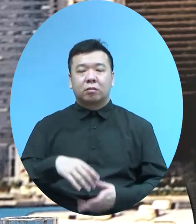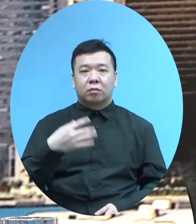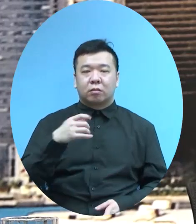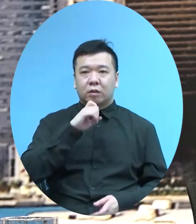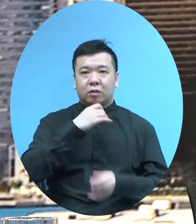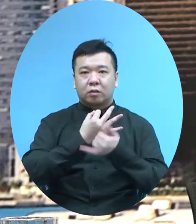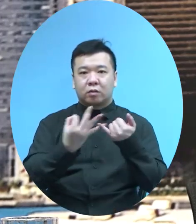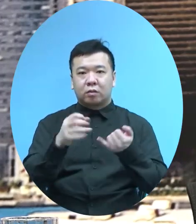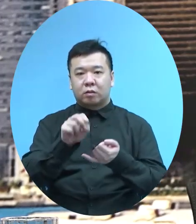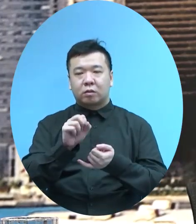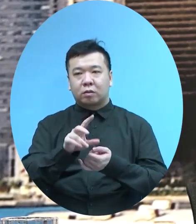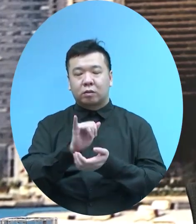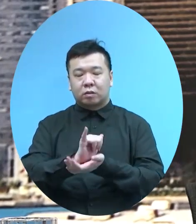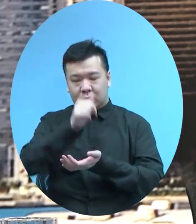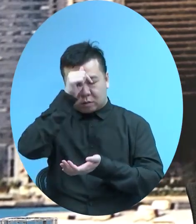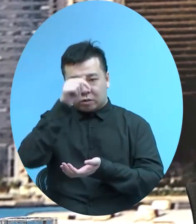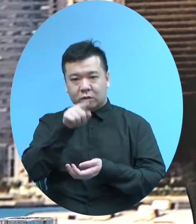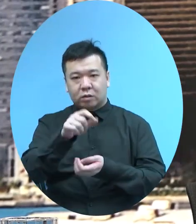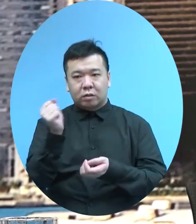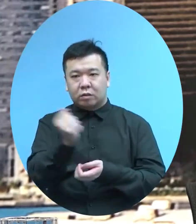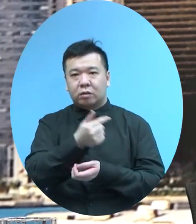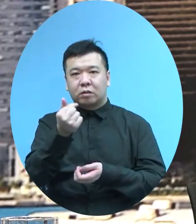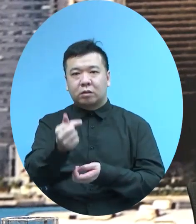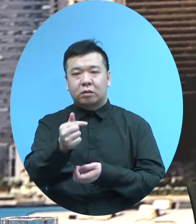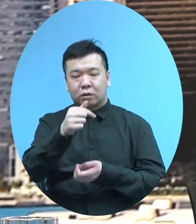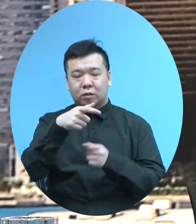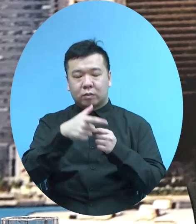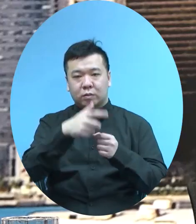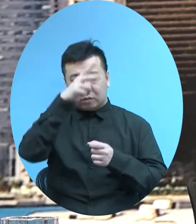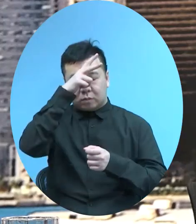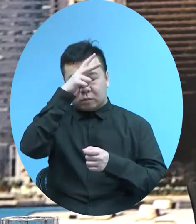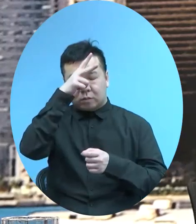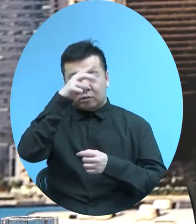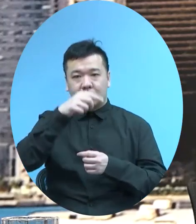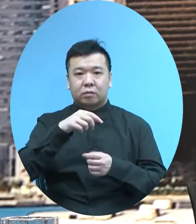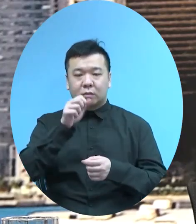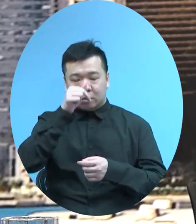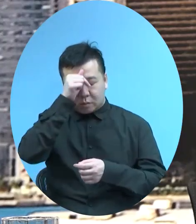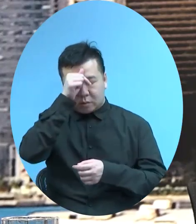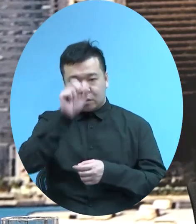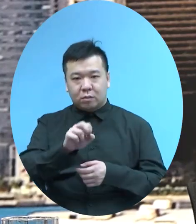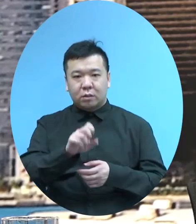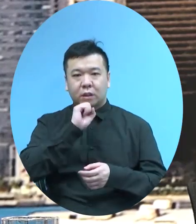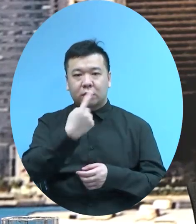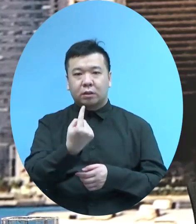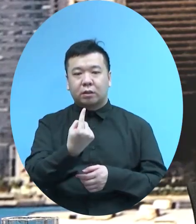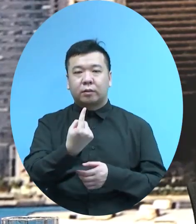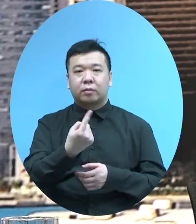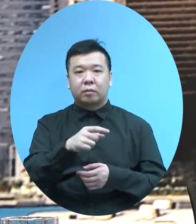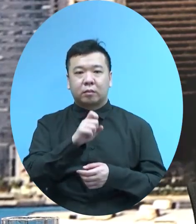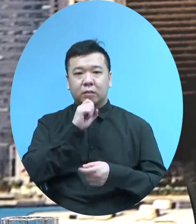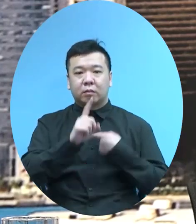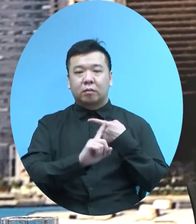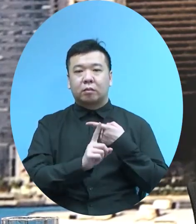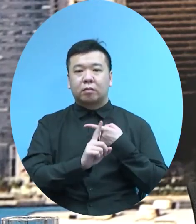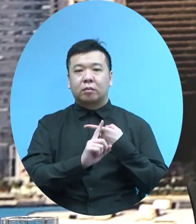仍然留院嘅病人咧，就分別喺我哋10間公立醫院咧就繼續就診啦。咁有一位病人咧，其實係危殆，都